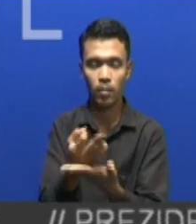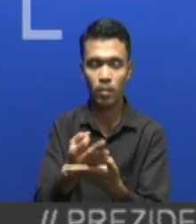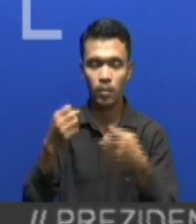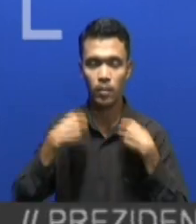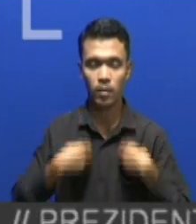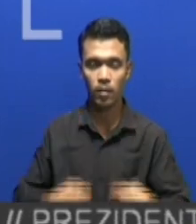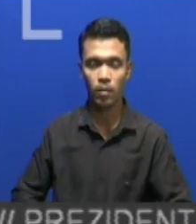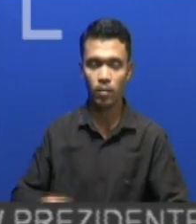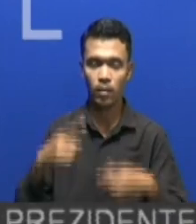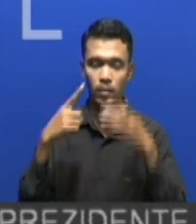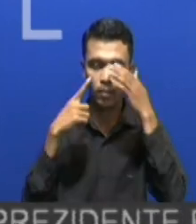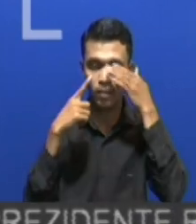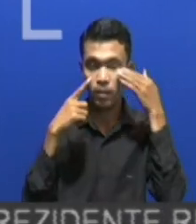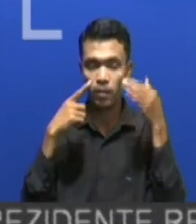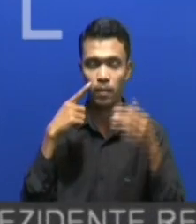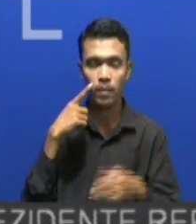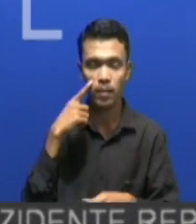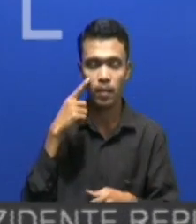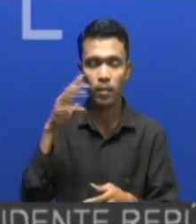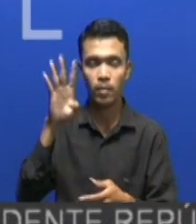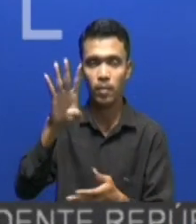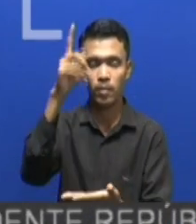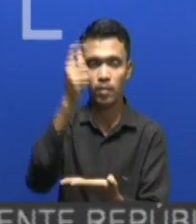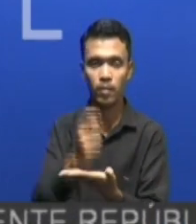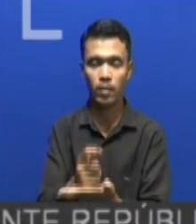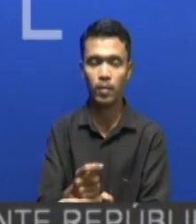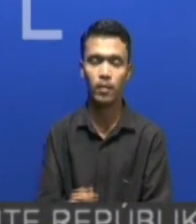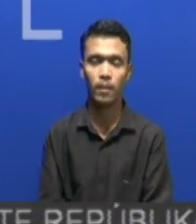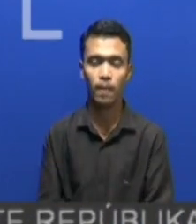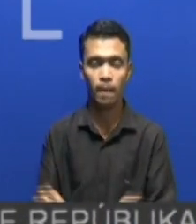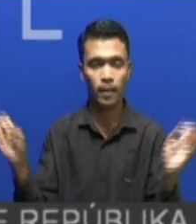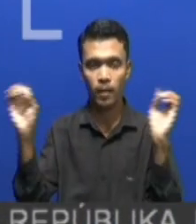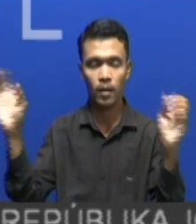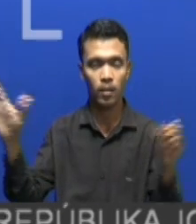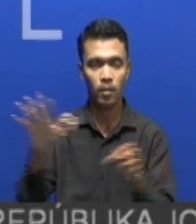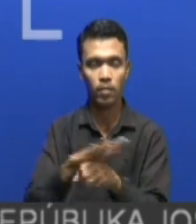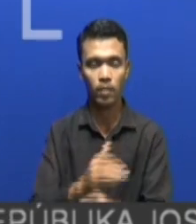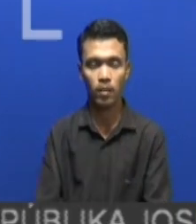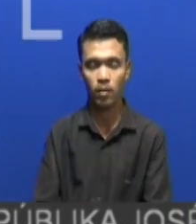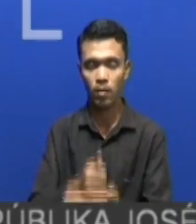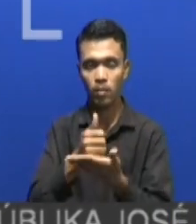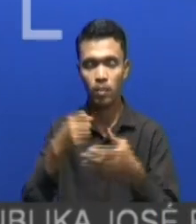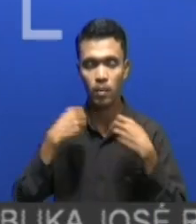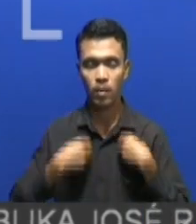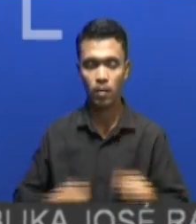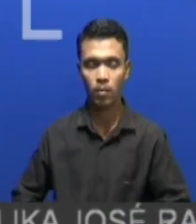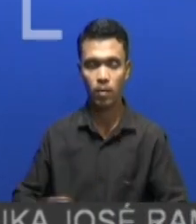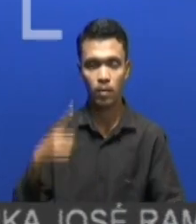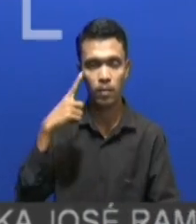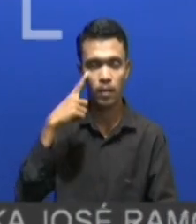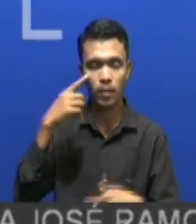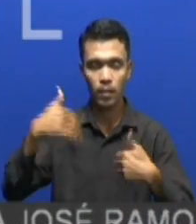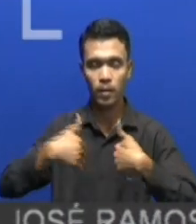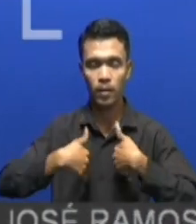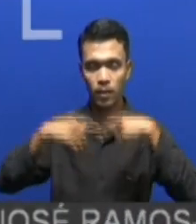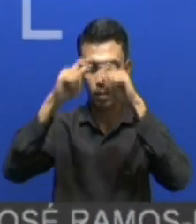Saudi Matang hode terihung hat, nebela suficiente ba atendementu Saudi Matang iha Timor Leste.